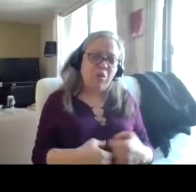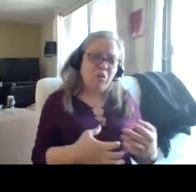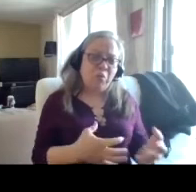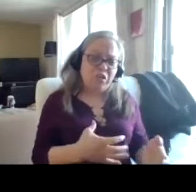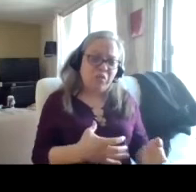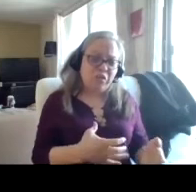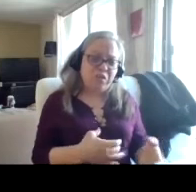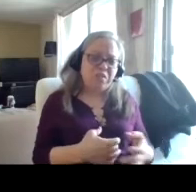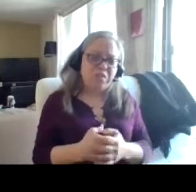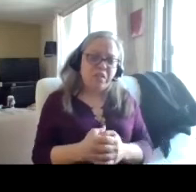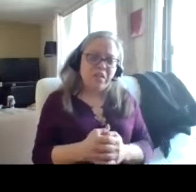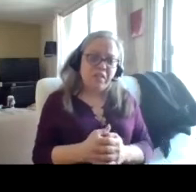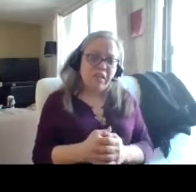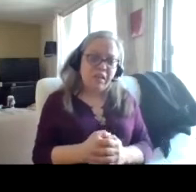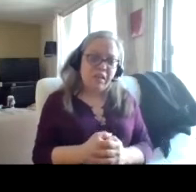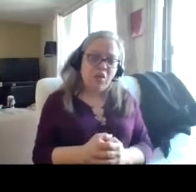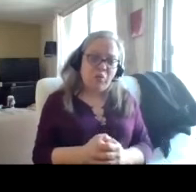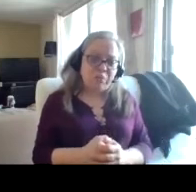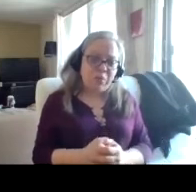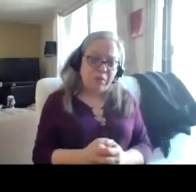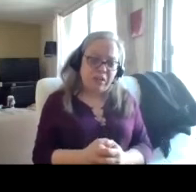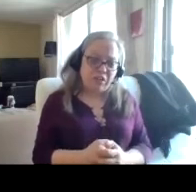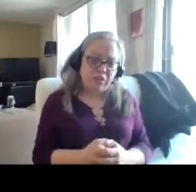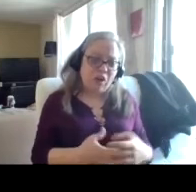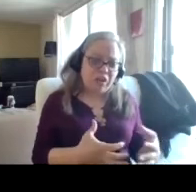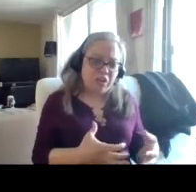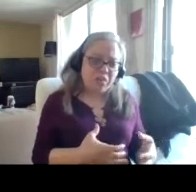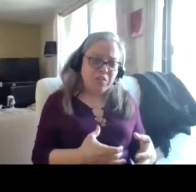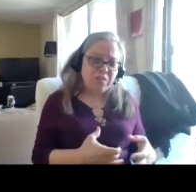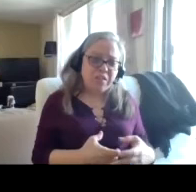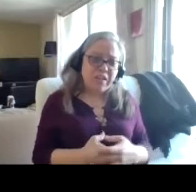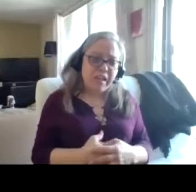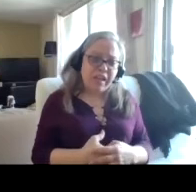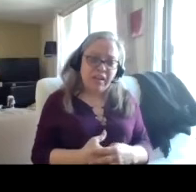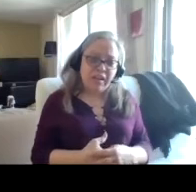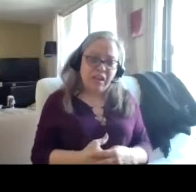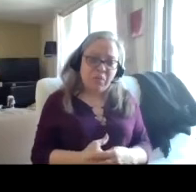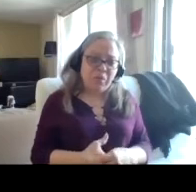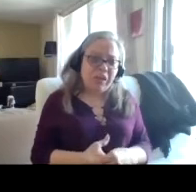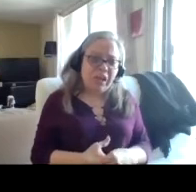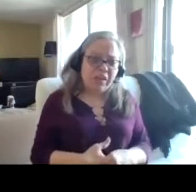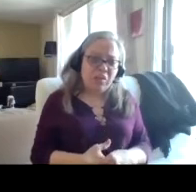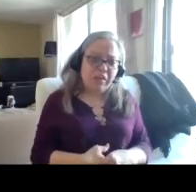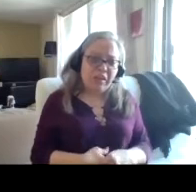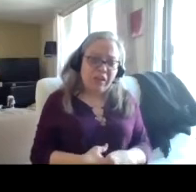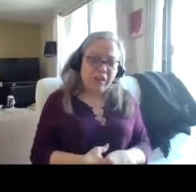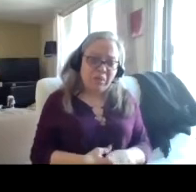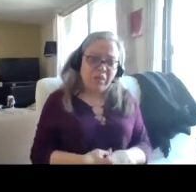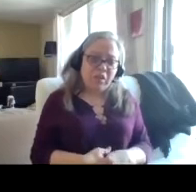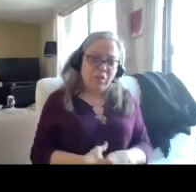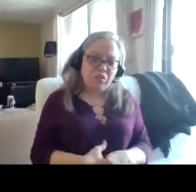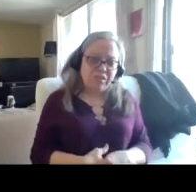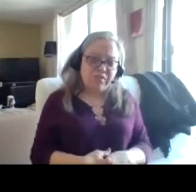notamment les refuges d'urgence pour les sans-abri, les populations de sans-abri qui ne se trouvent pas dans ces refuges.